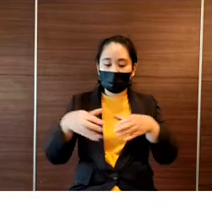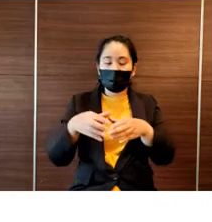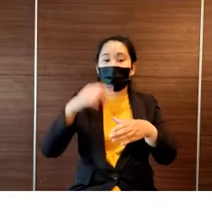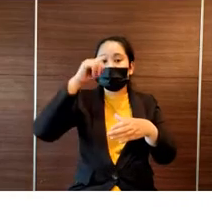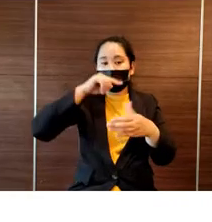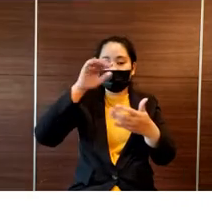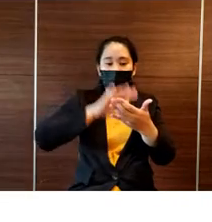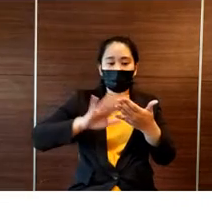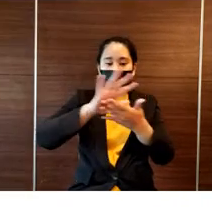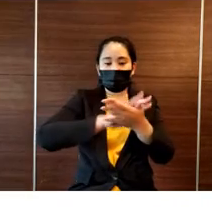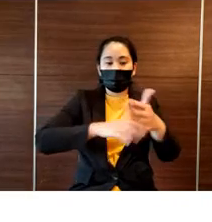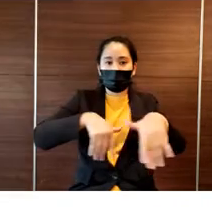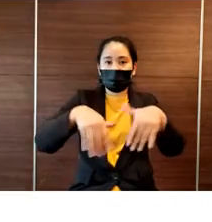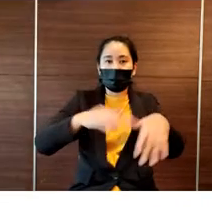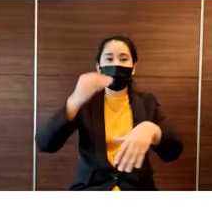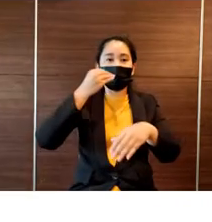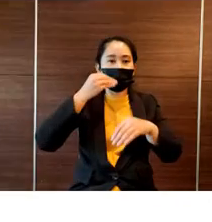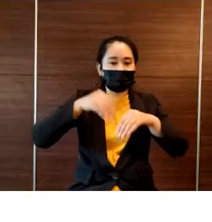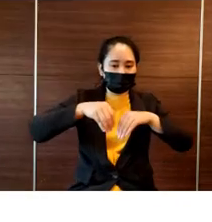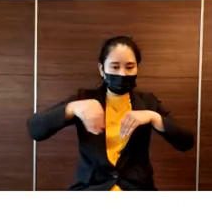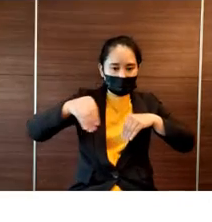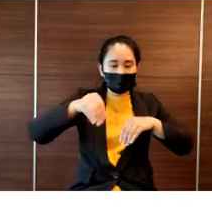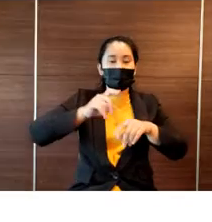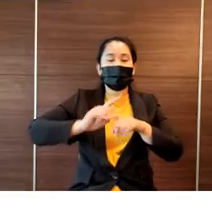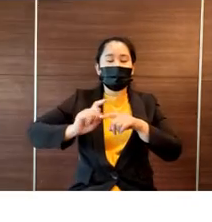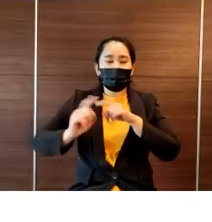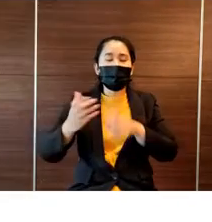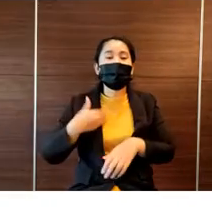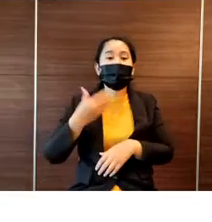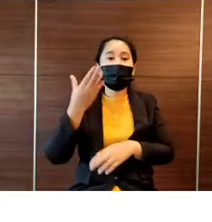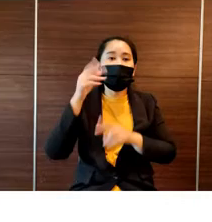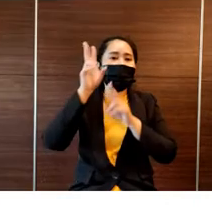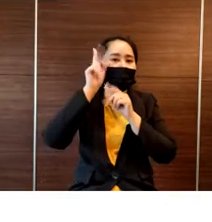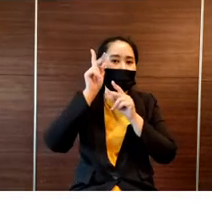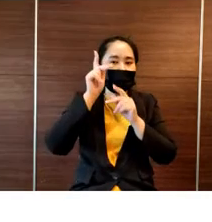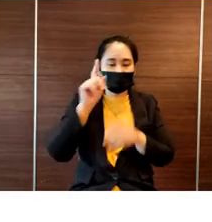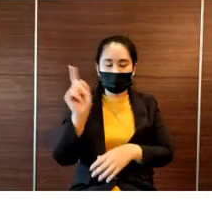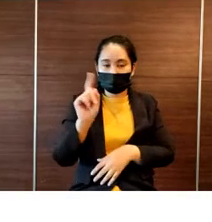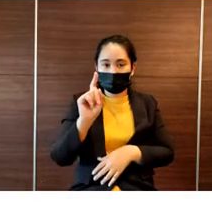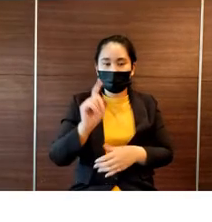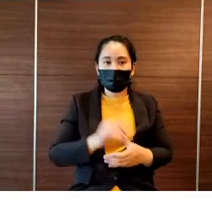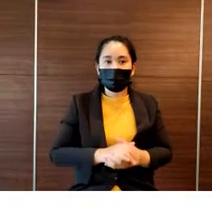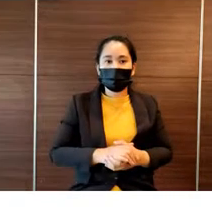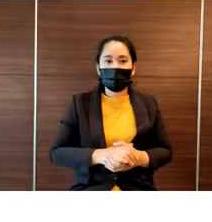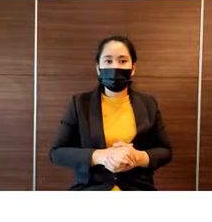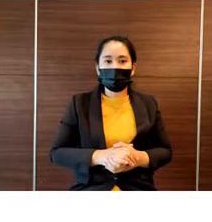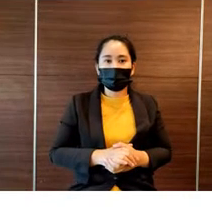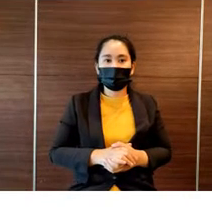ทศคนที่อยู่ตามชนบทเกที่วันนั้นมันมีข่าวเรื่องของที่เก